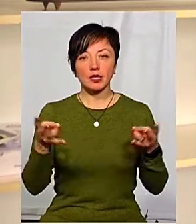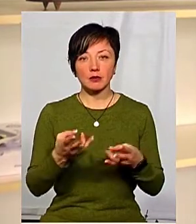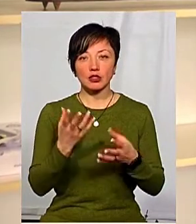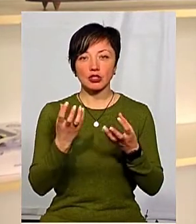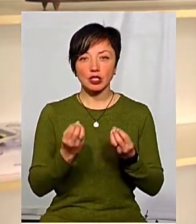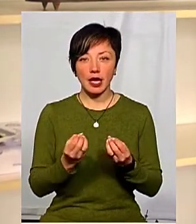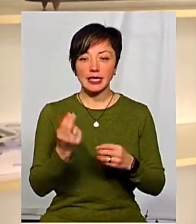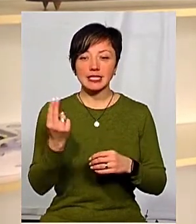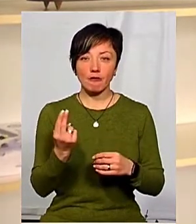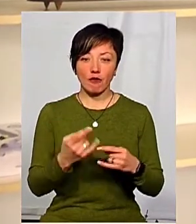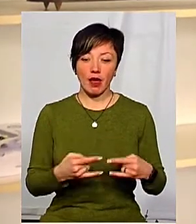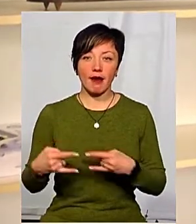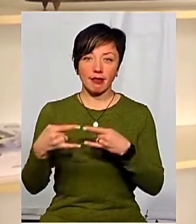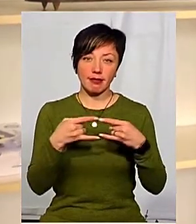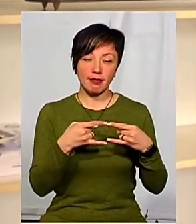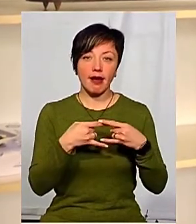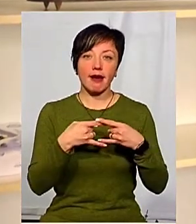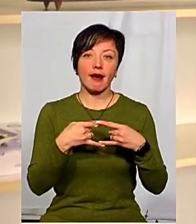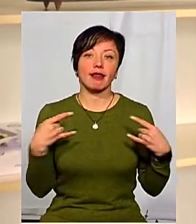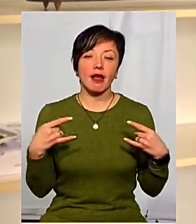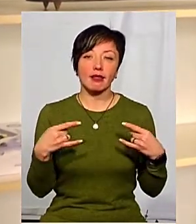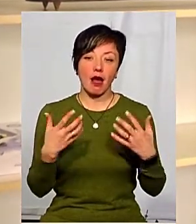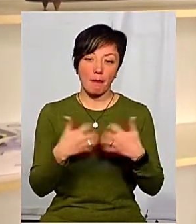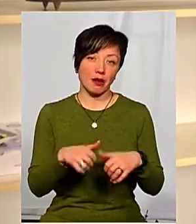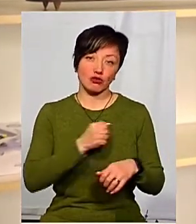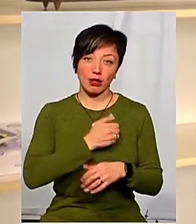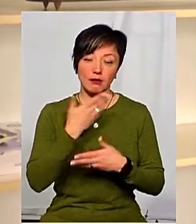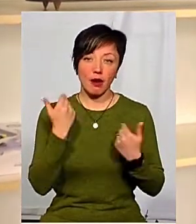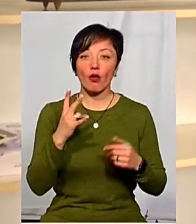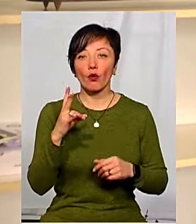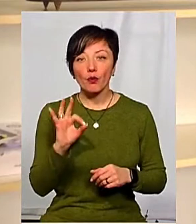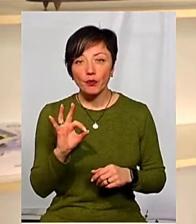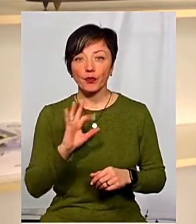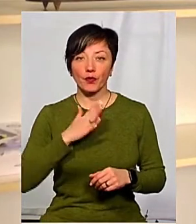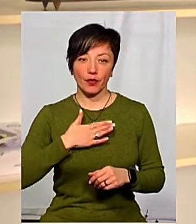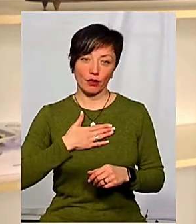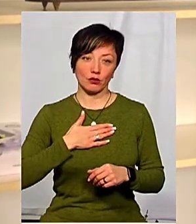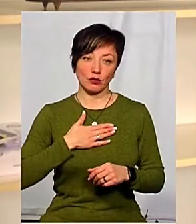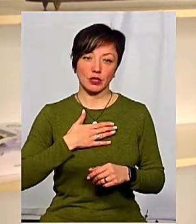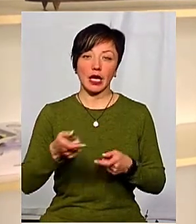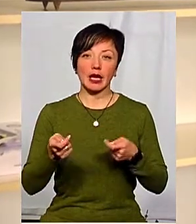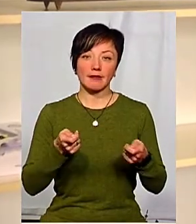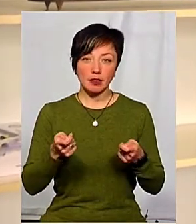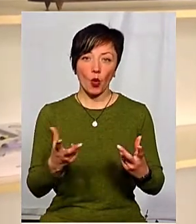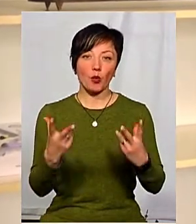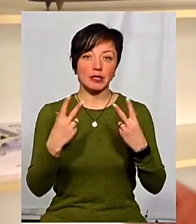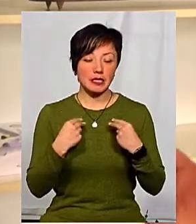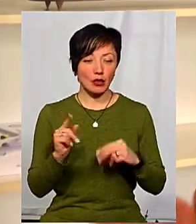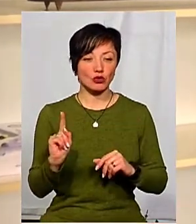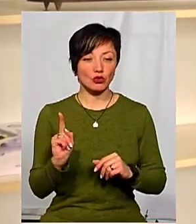цифровий рентген-апарат. Його немає, на жаль, але нам наше керівництво обіцяє,